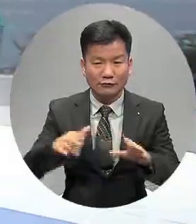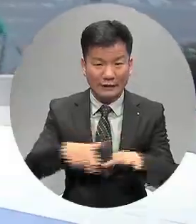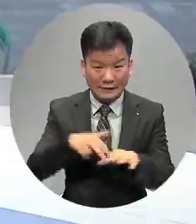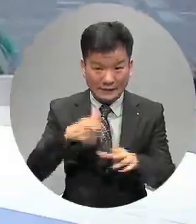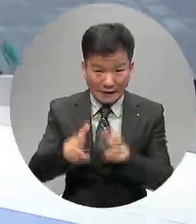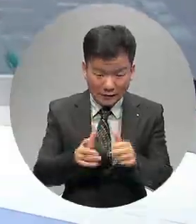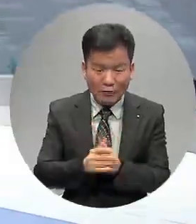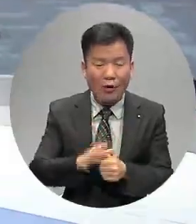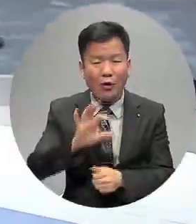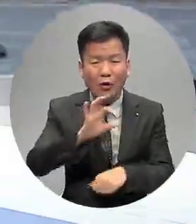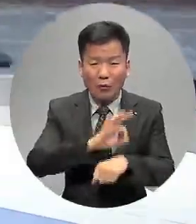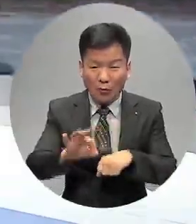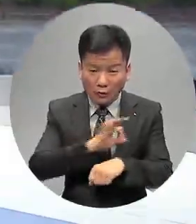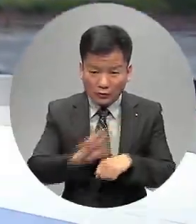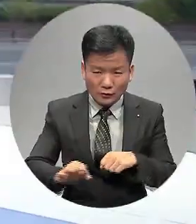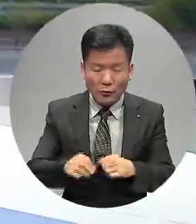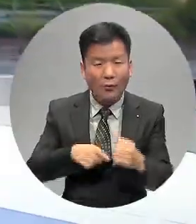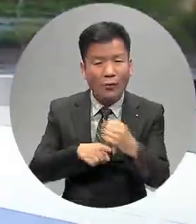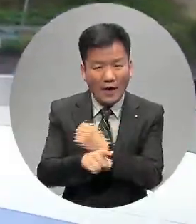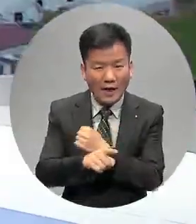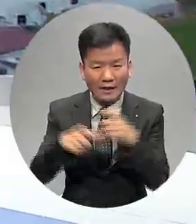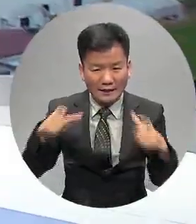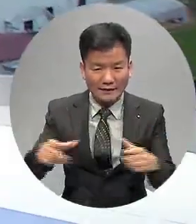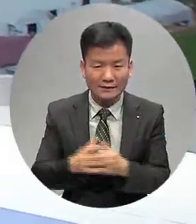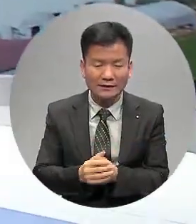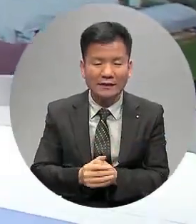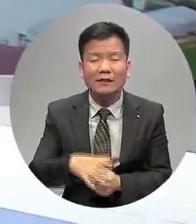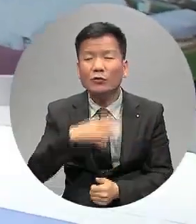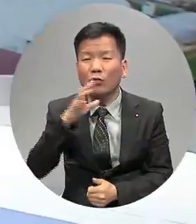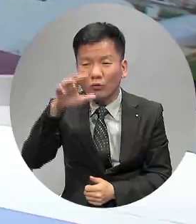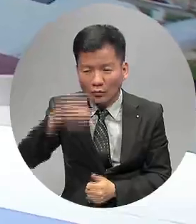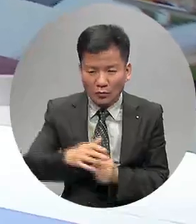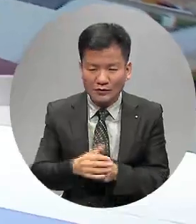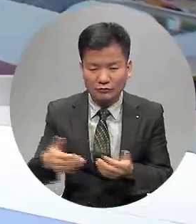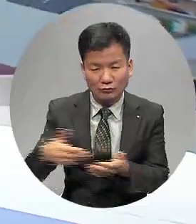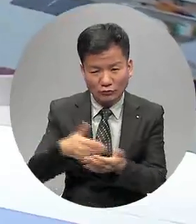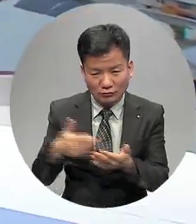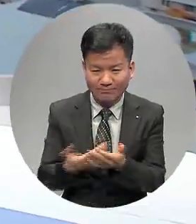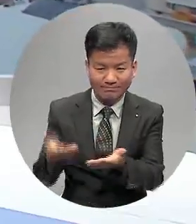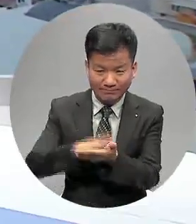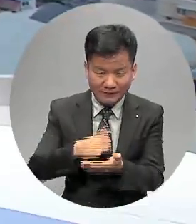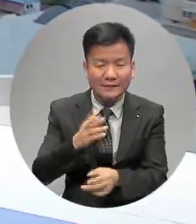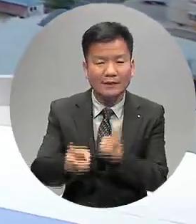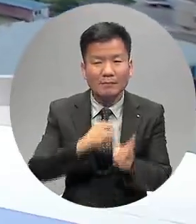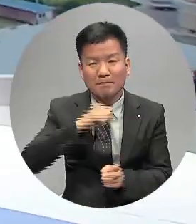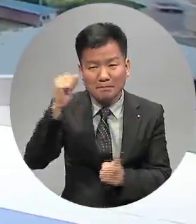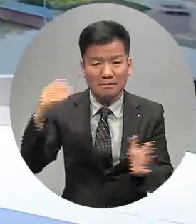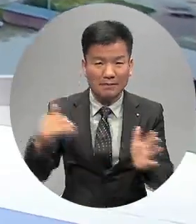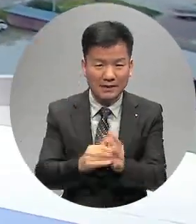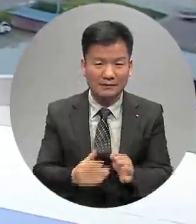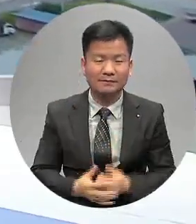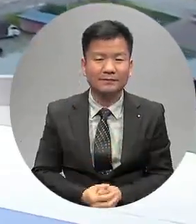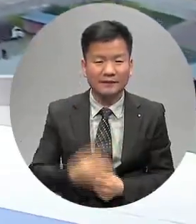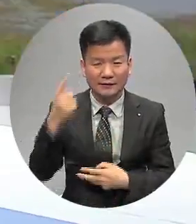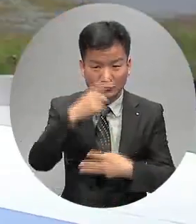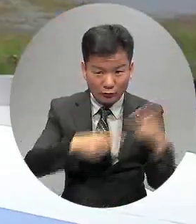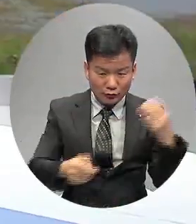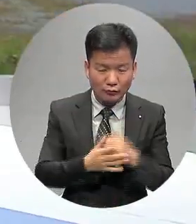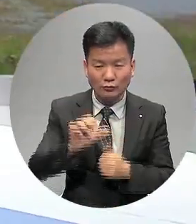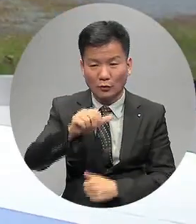국가산업단지인 오송생명과학단지가 정부의 노후산업단지의 재생사업 대상으로 선정됐습니다.